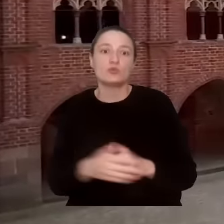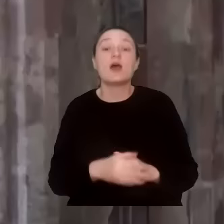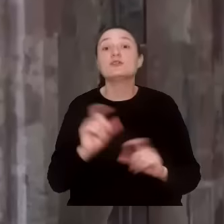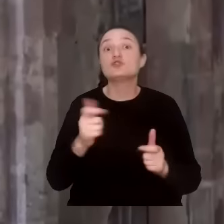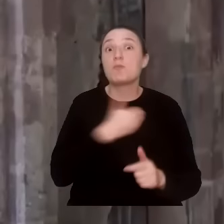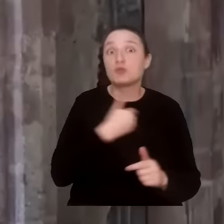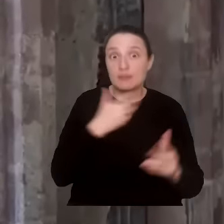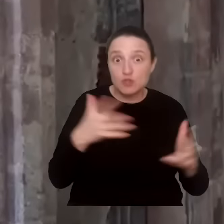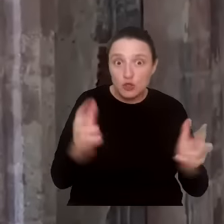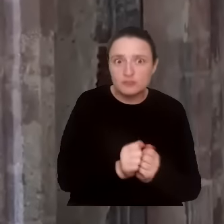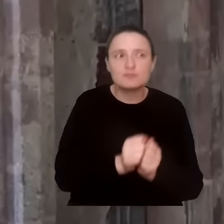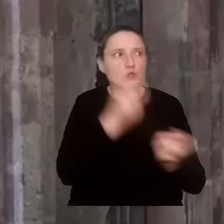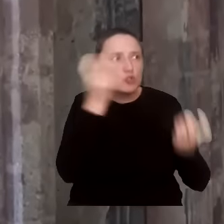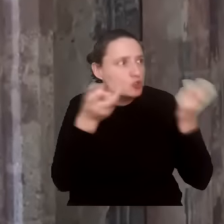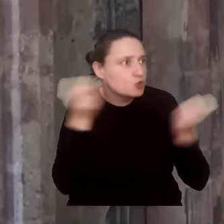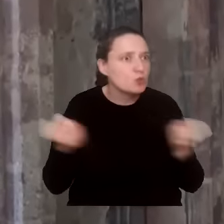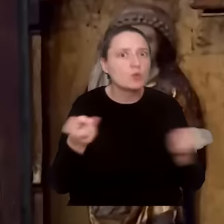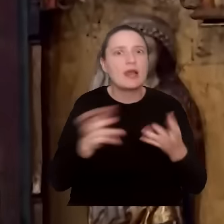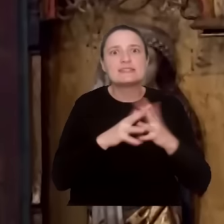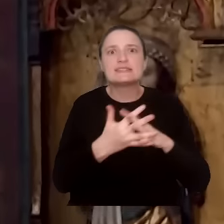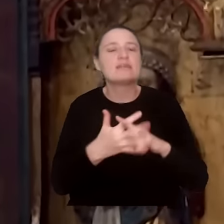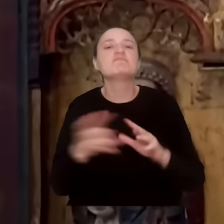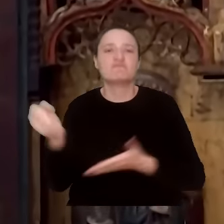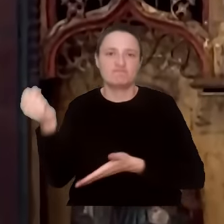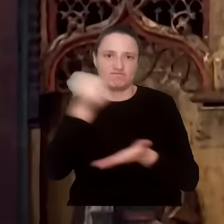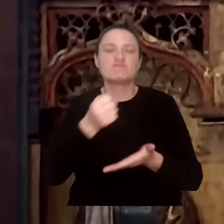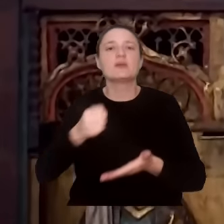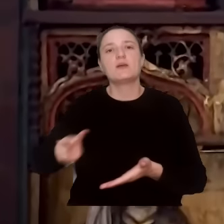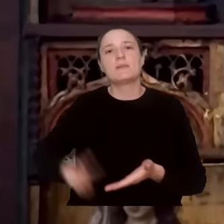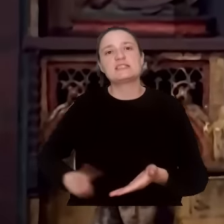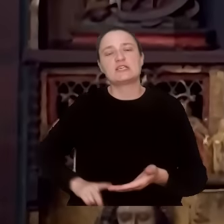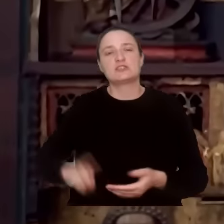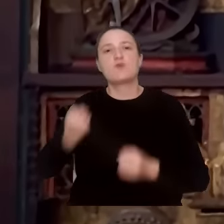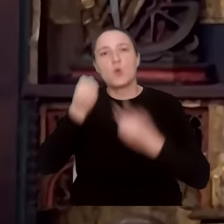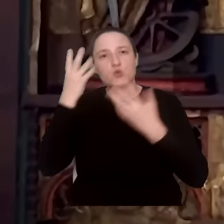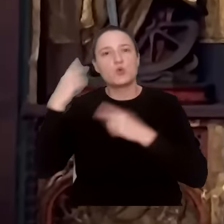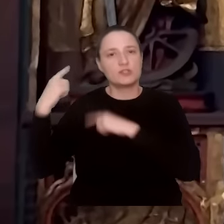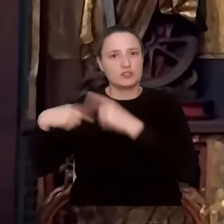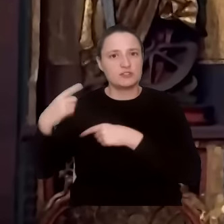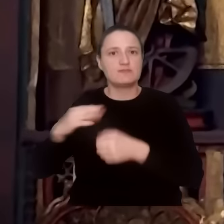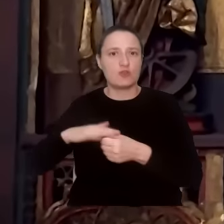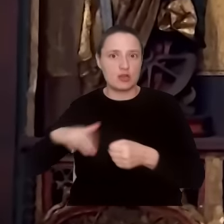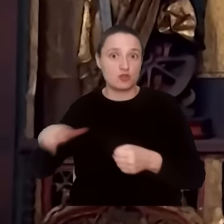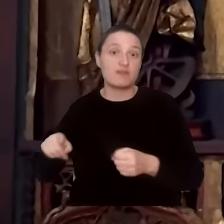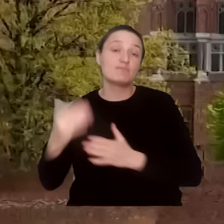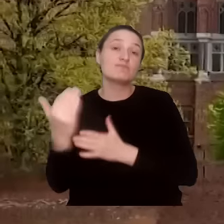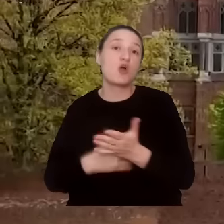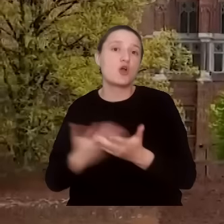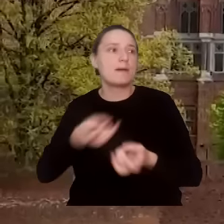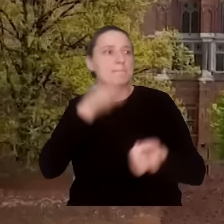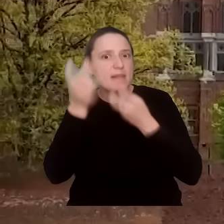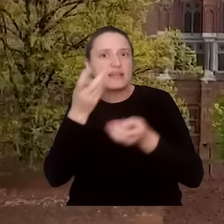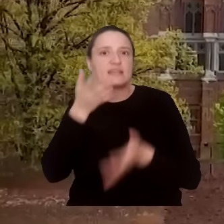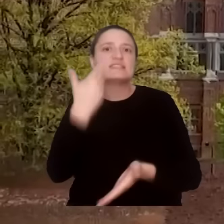odzyskać. Odnajdywanie polskich zabytków współfinansowane jest przez Ministerstwo Kultury i Dziedzictwa Narodowego w ramach programu Badanie polskich strat